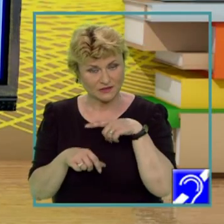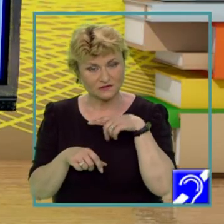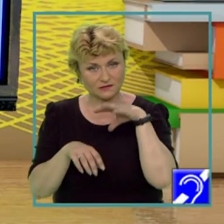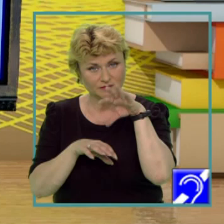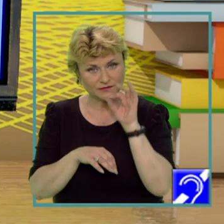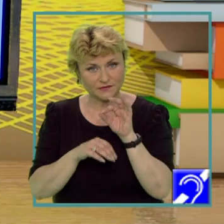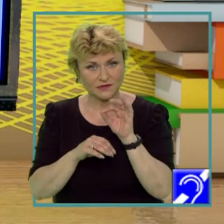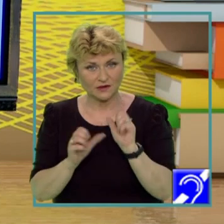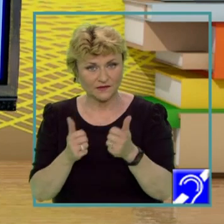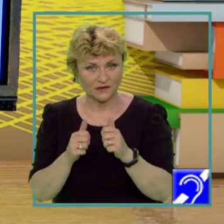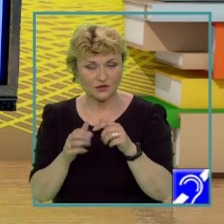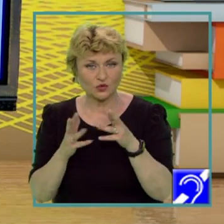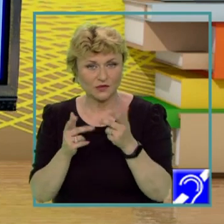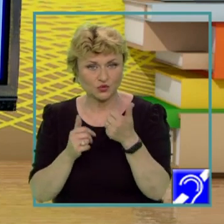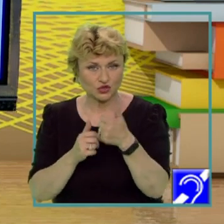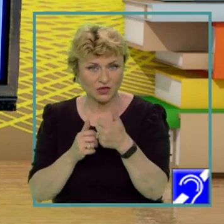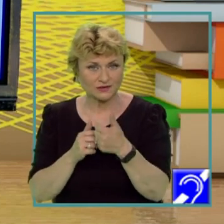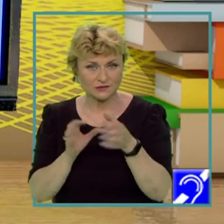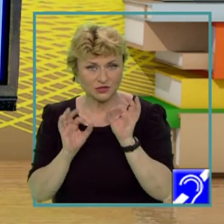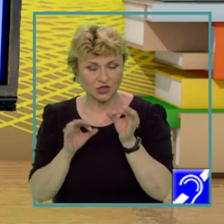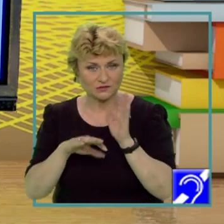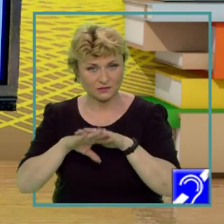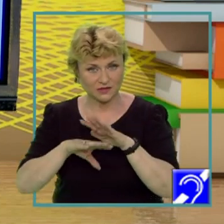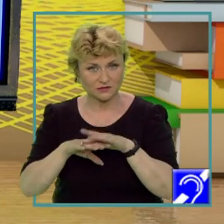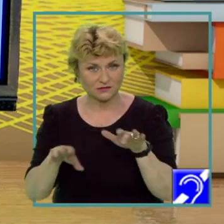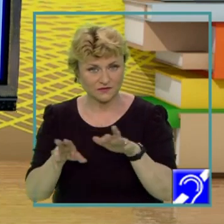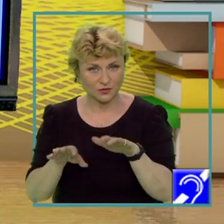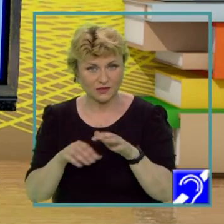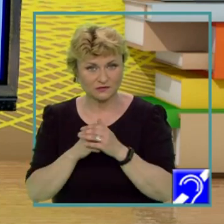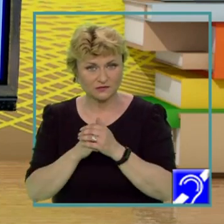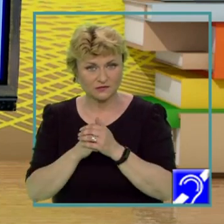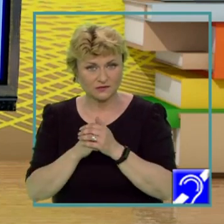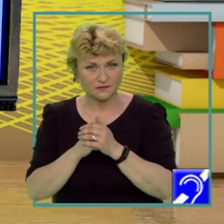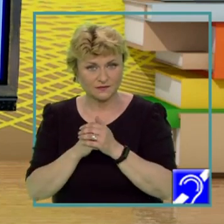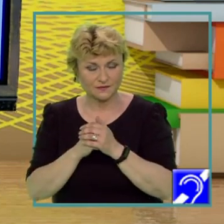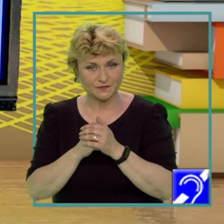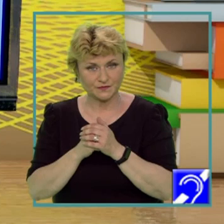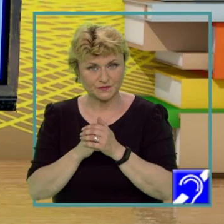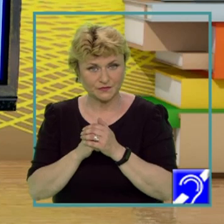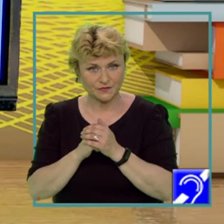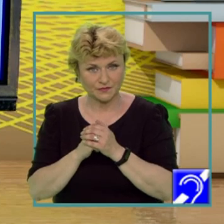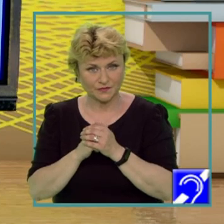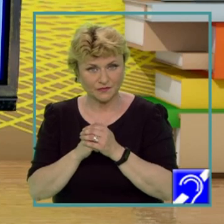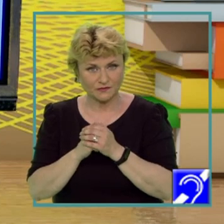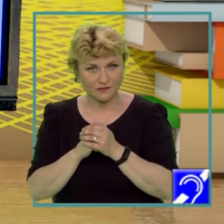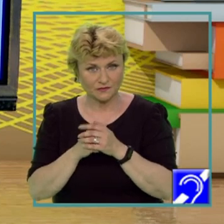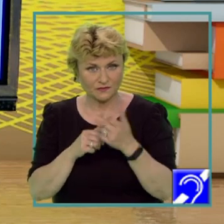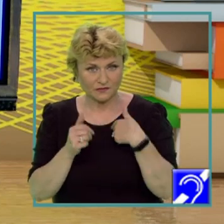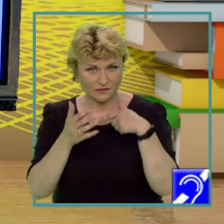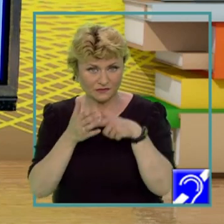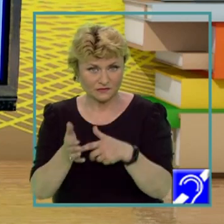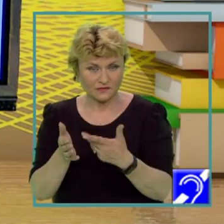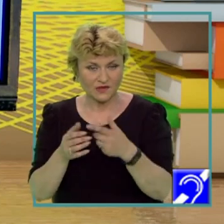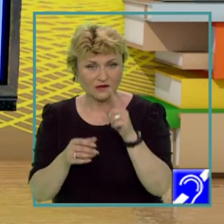testul de antrenament numărul 6 specializarea matematică informatică itemul un roman Arătați că numerele